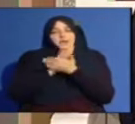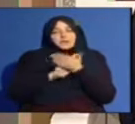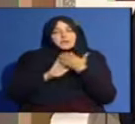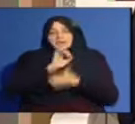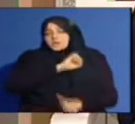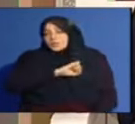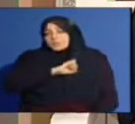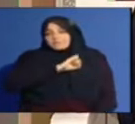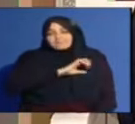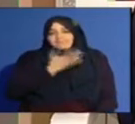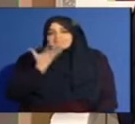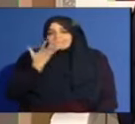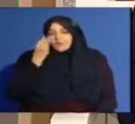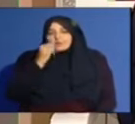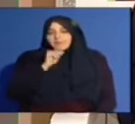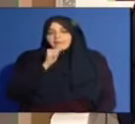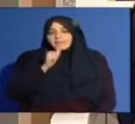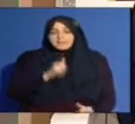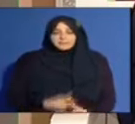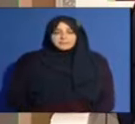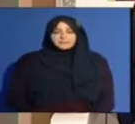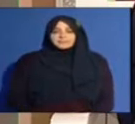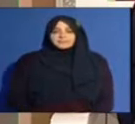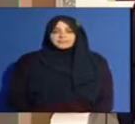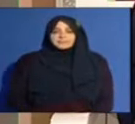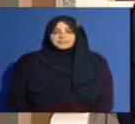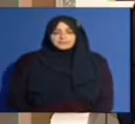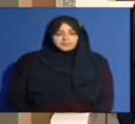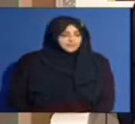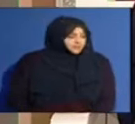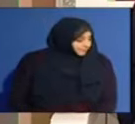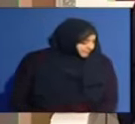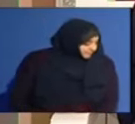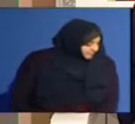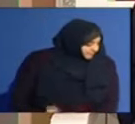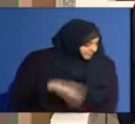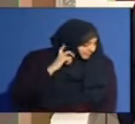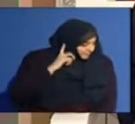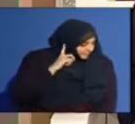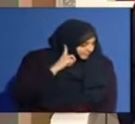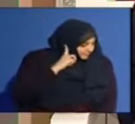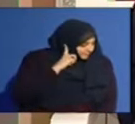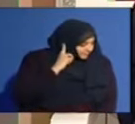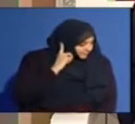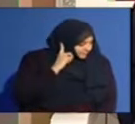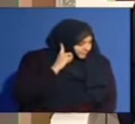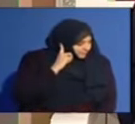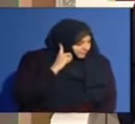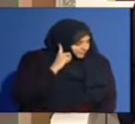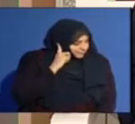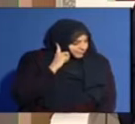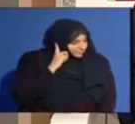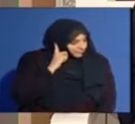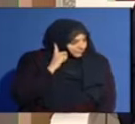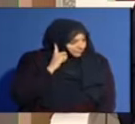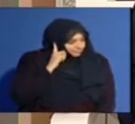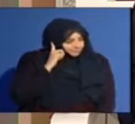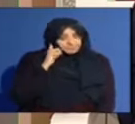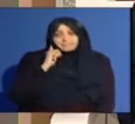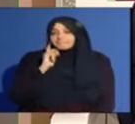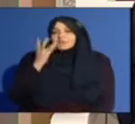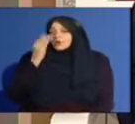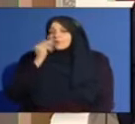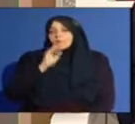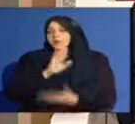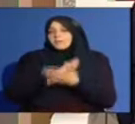حيت ما تحتارش معايا عندها 10 سنين ما تتمشي للجزائر، ما على باليش بها حتى ما عندي تليفون تاعها، ما تهدر معايا ما تعجب لا ما